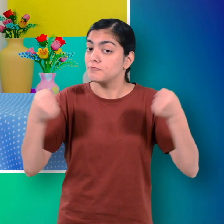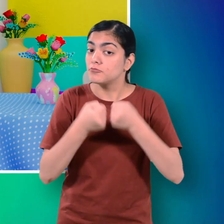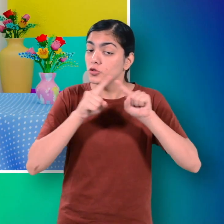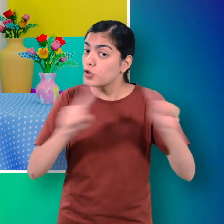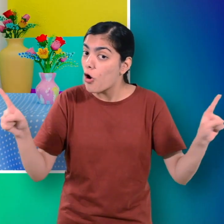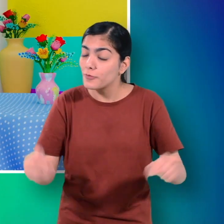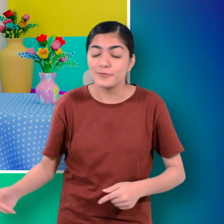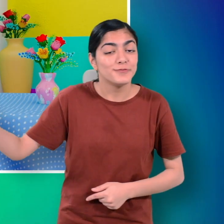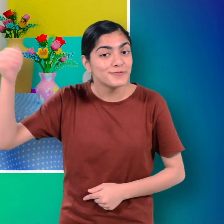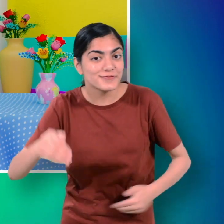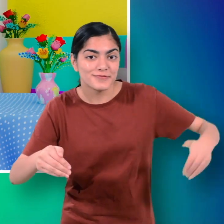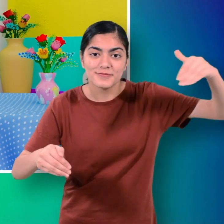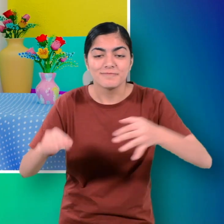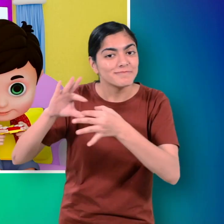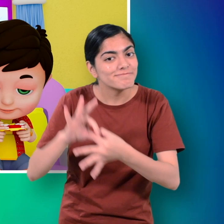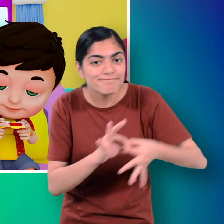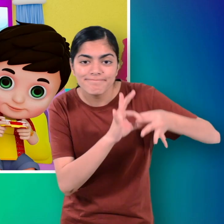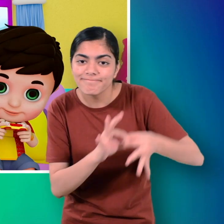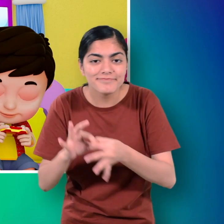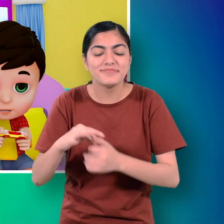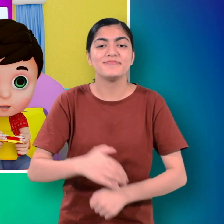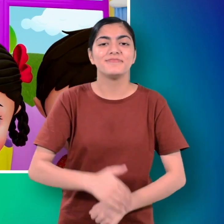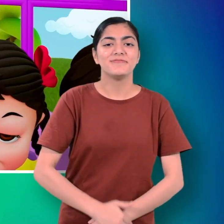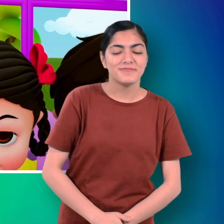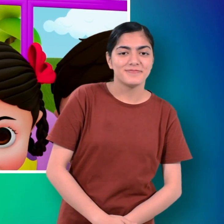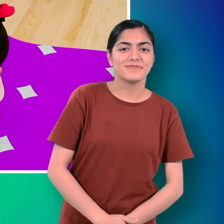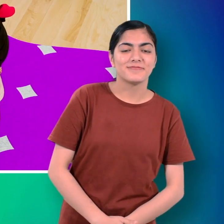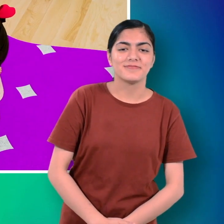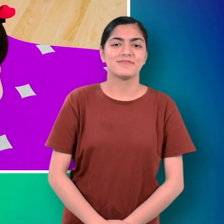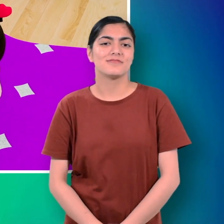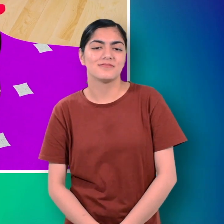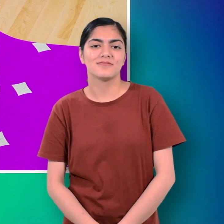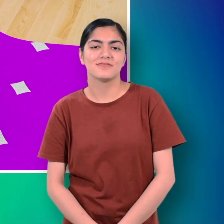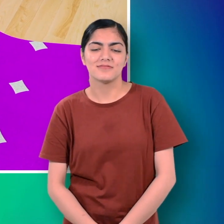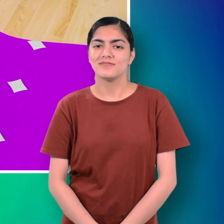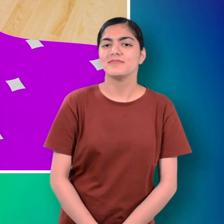रहना। कभी न लड़ना ना झगड़ना, आपस में तुम मिलकर रहना।